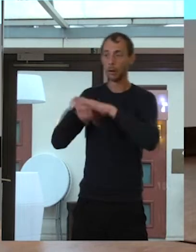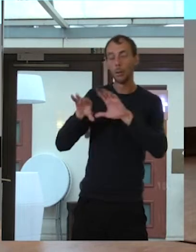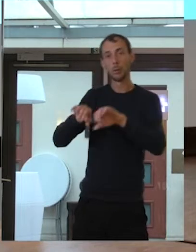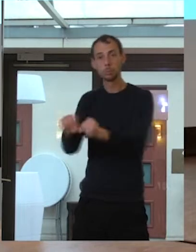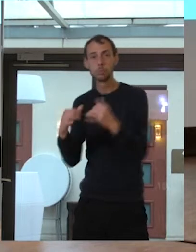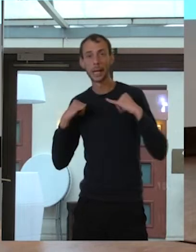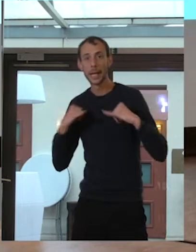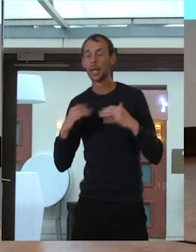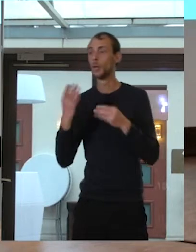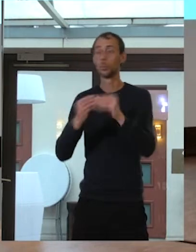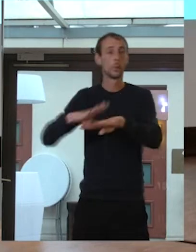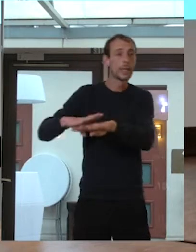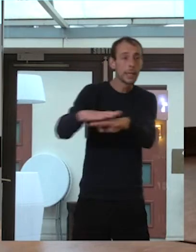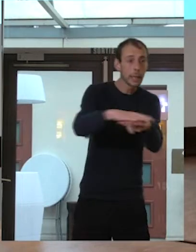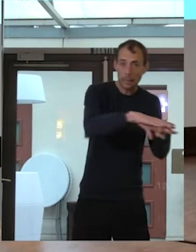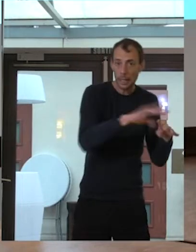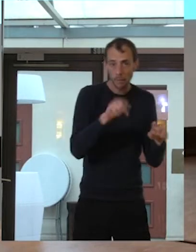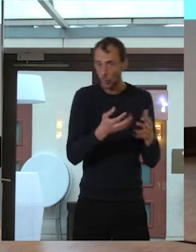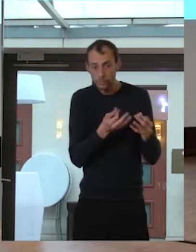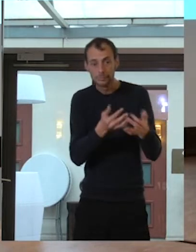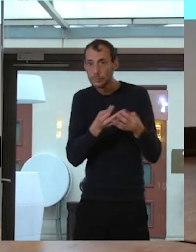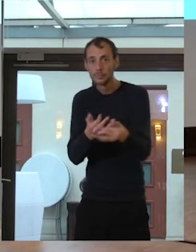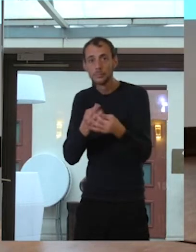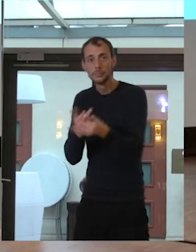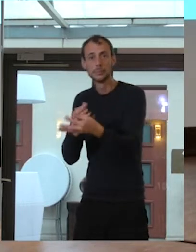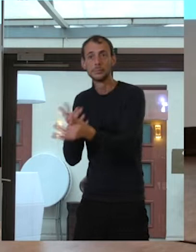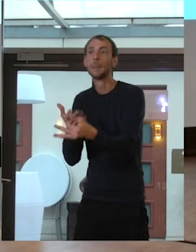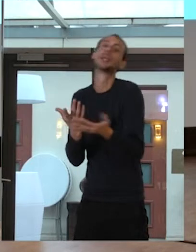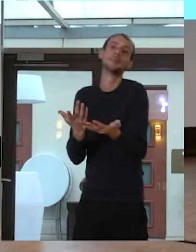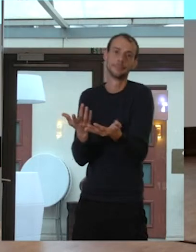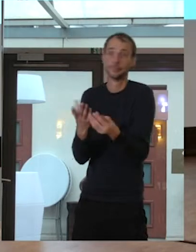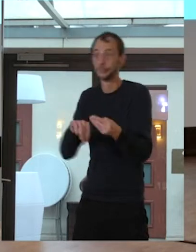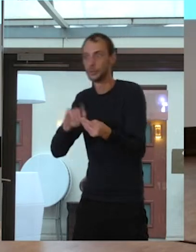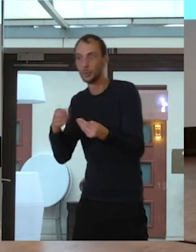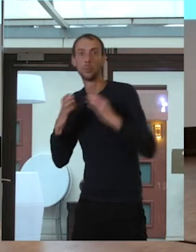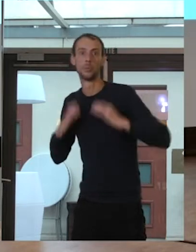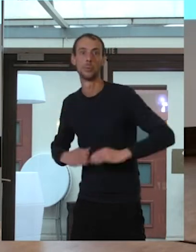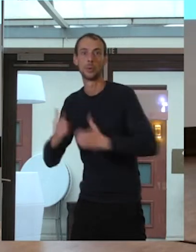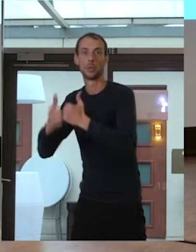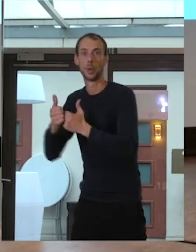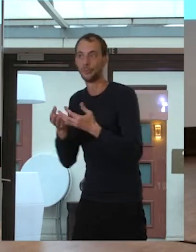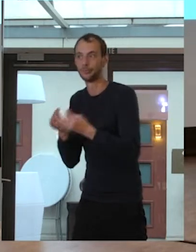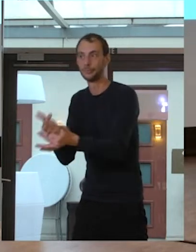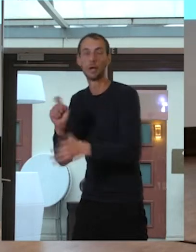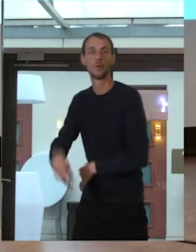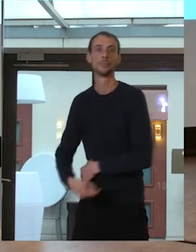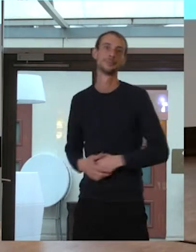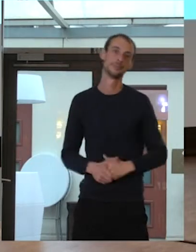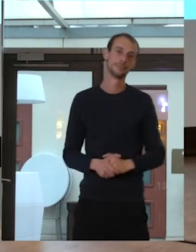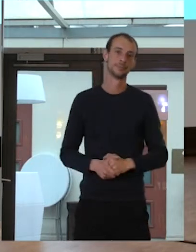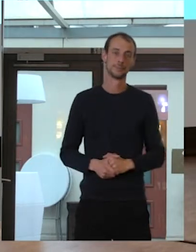les quartiers, et bien sûr auprès des clubs sportifs. Et je souhaite vraiment, je